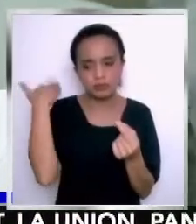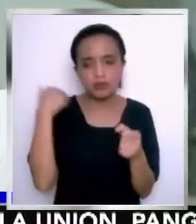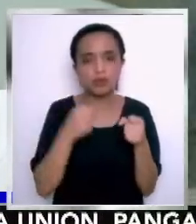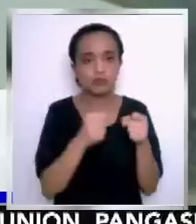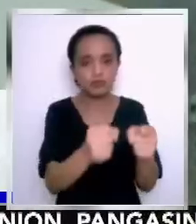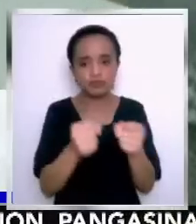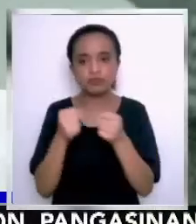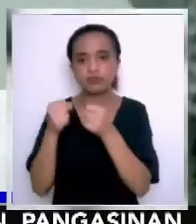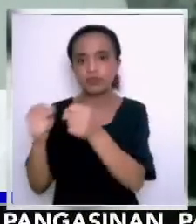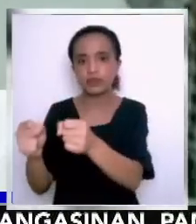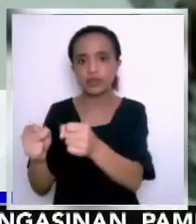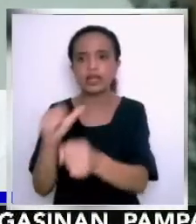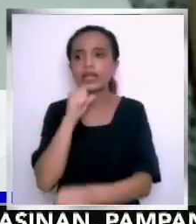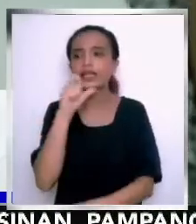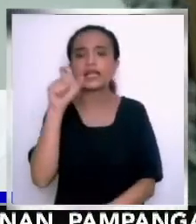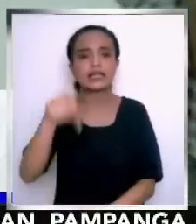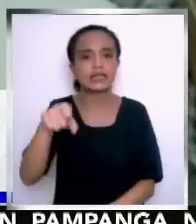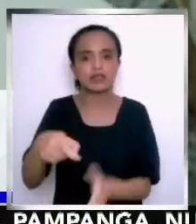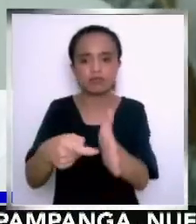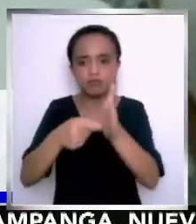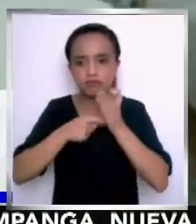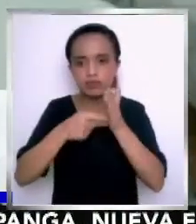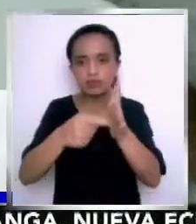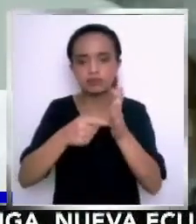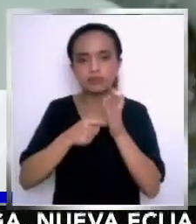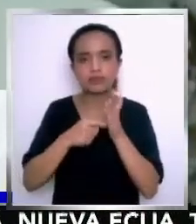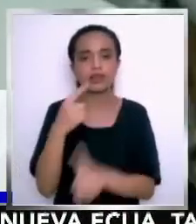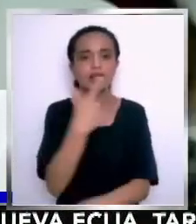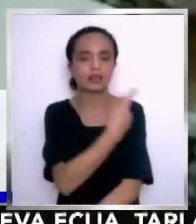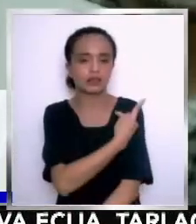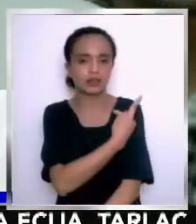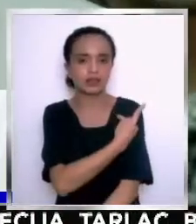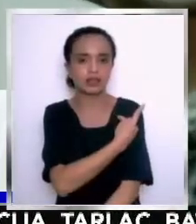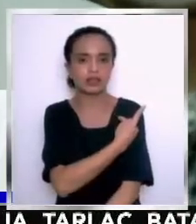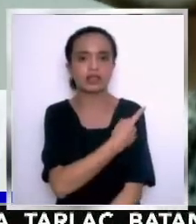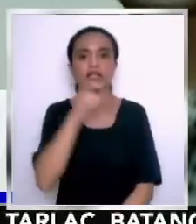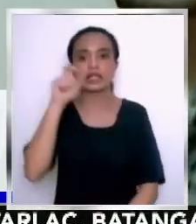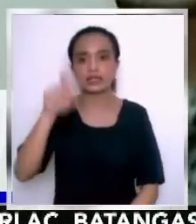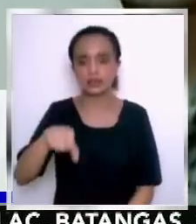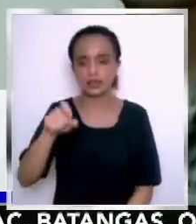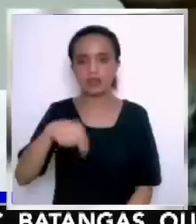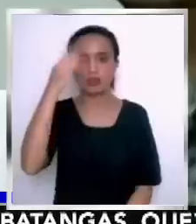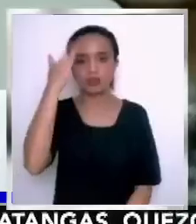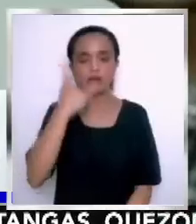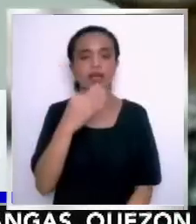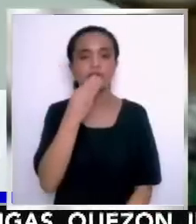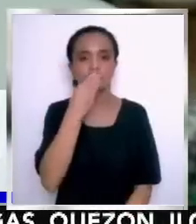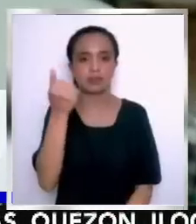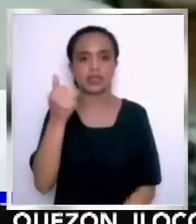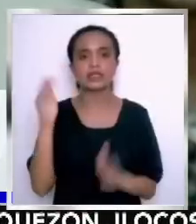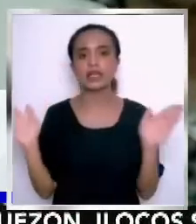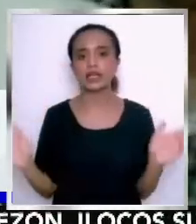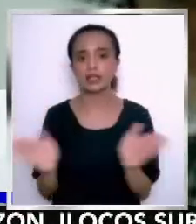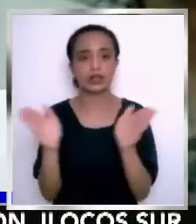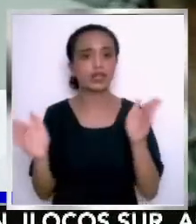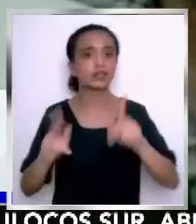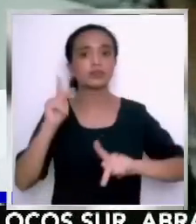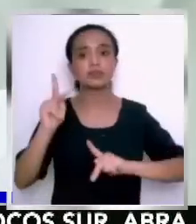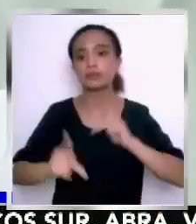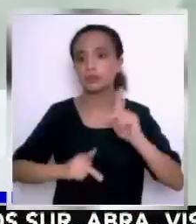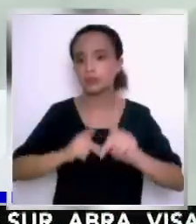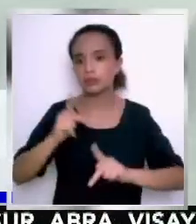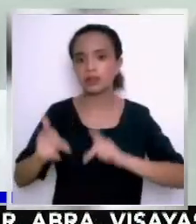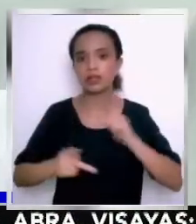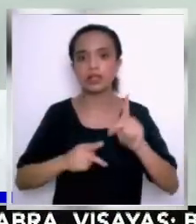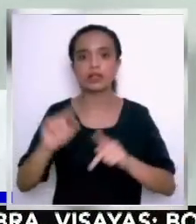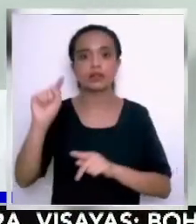mandatory ang pagbabakuna. Kailangan lang talaga we can be able to encourage better our citizens para magpa-first booster shot.